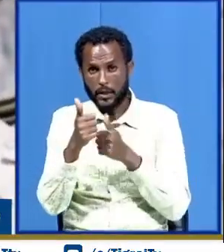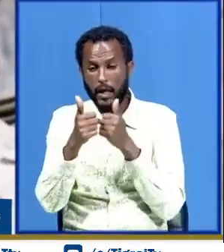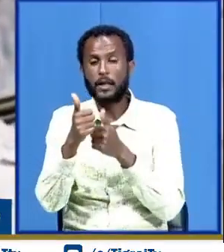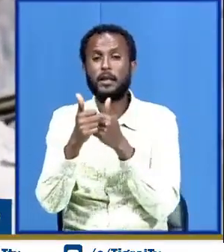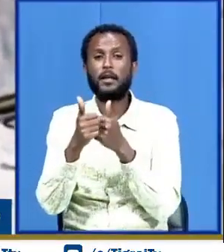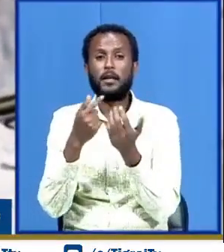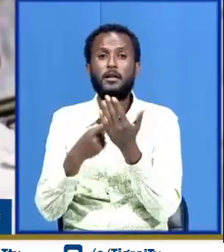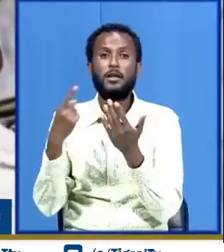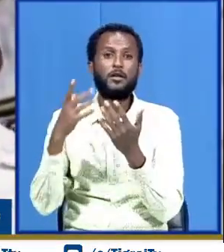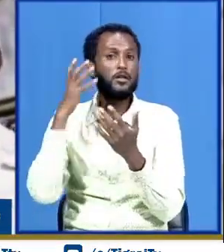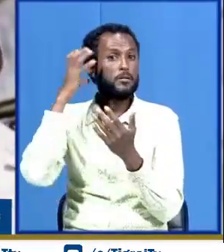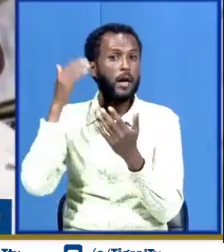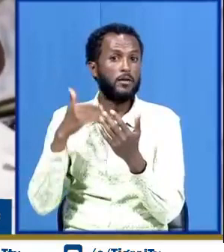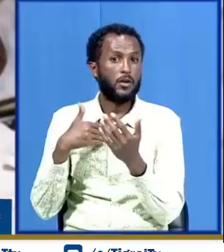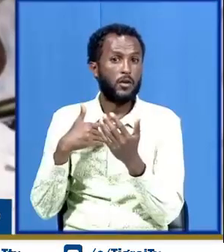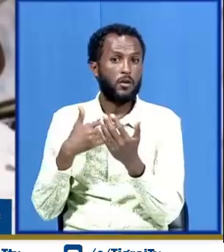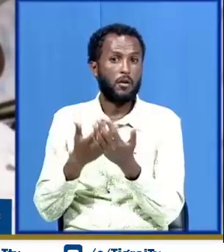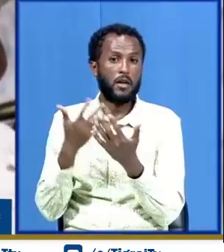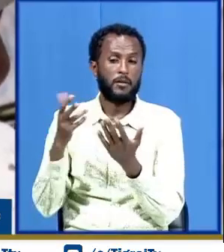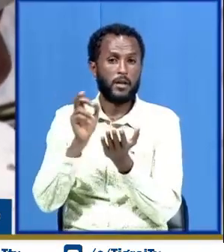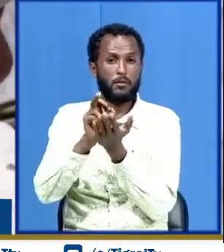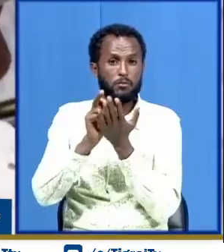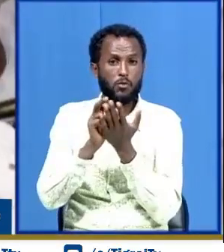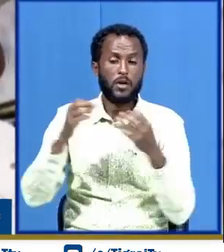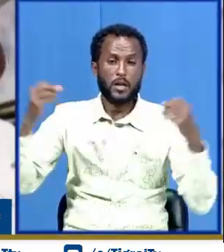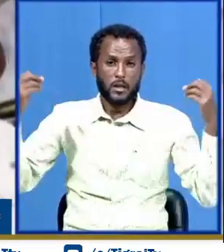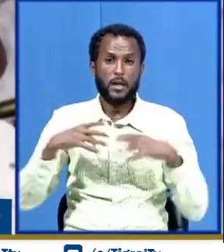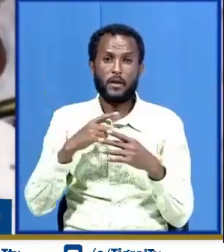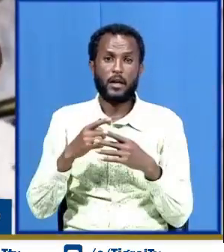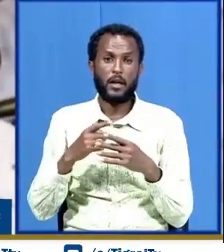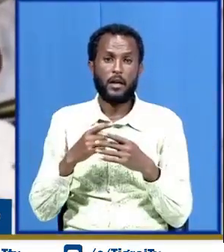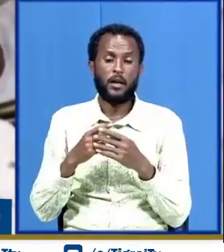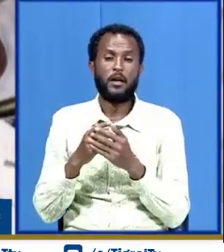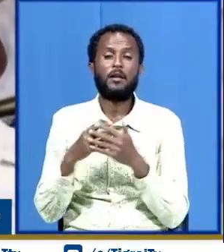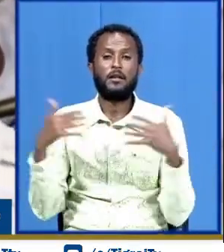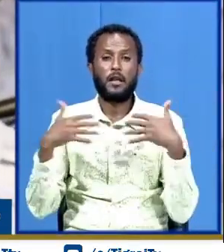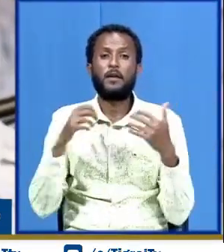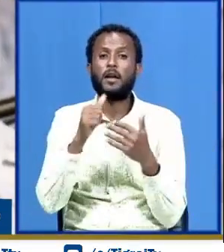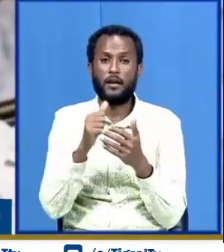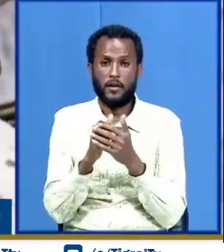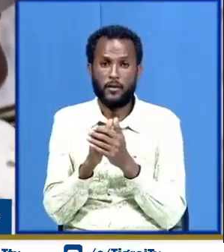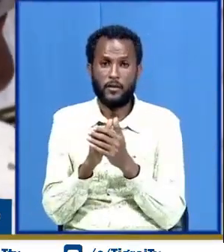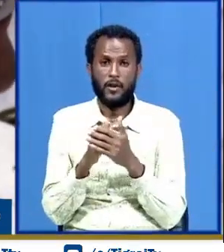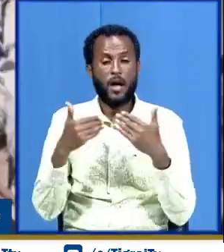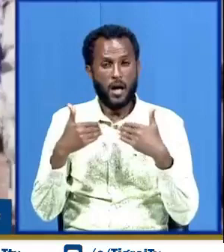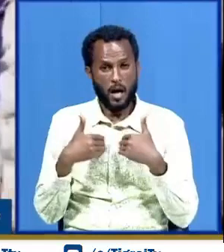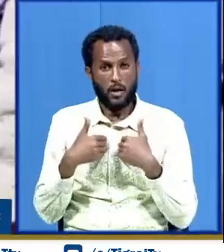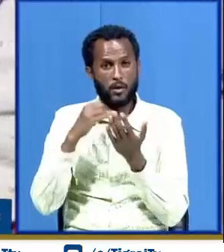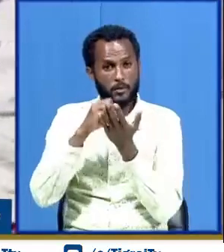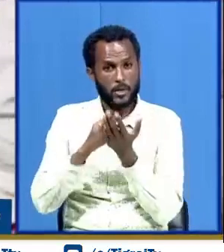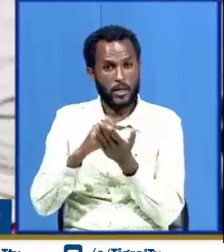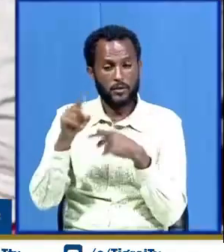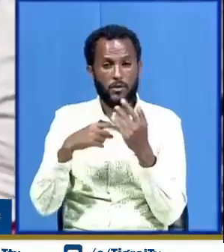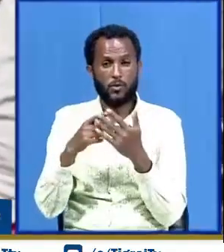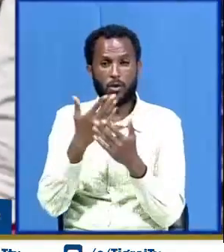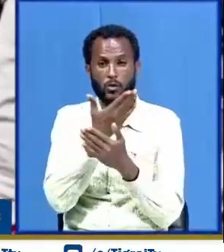እቲ ዝስማዕ ዘሎ ናይ ኣፅዋር ድምፂ ተይፈርሐይ ንህወቱ ተይፈርሐይ ያው ሃለዋት ንምርጋፅ ስለ ዝኾነ